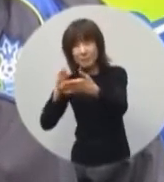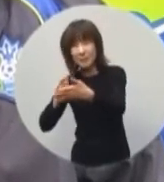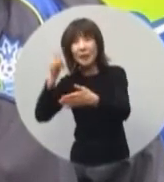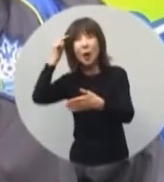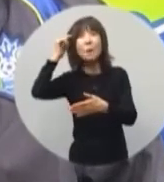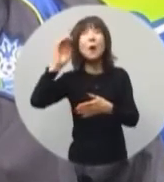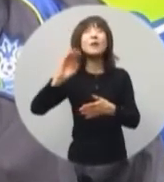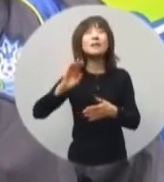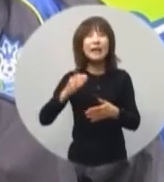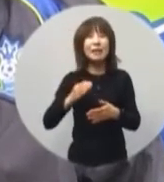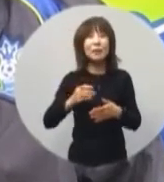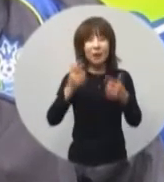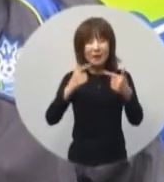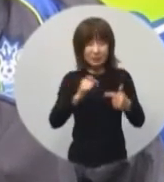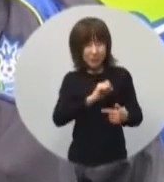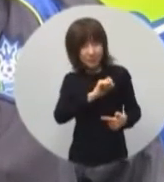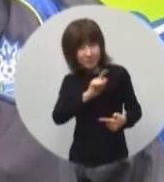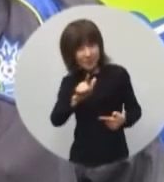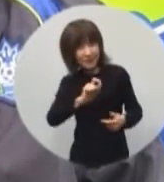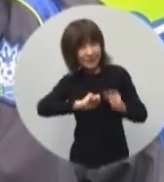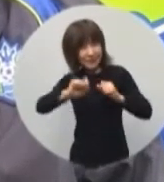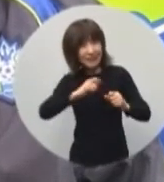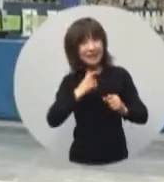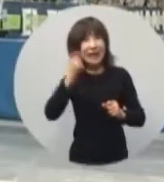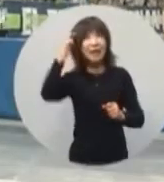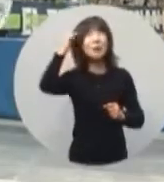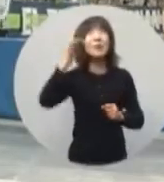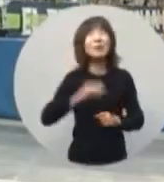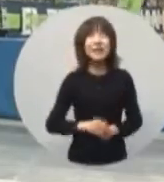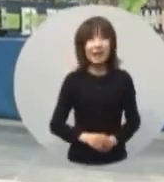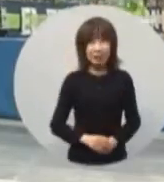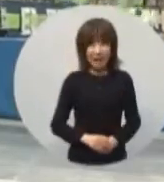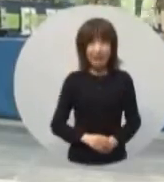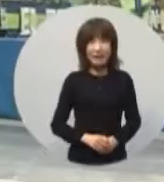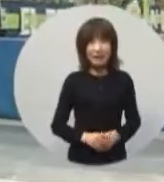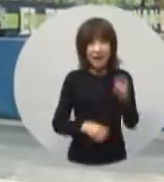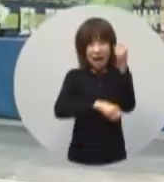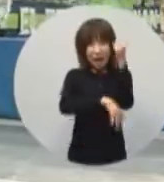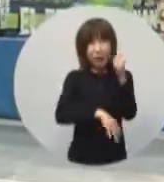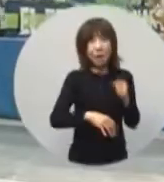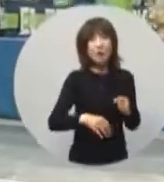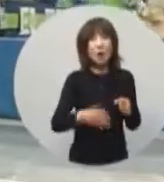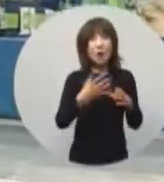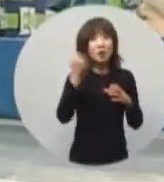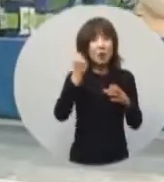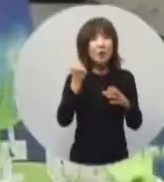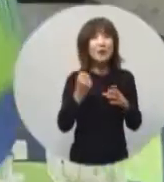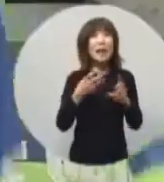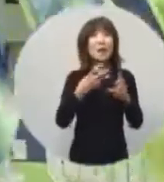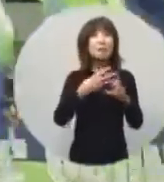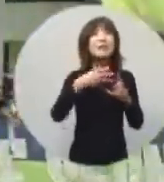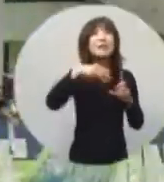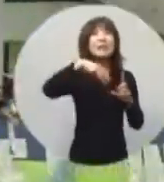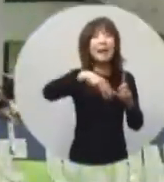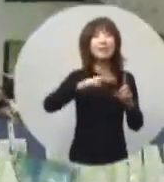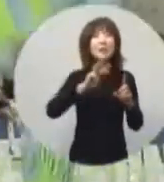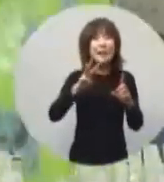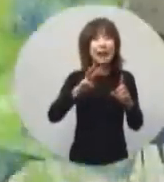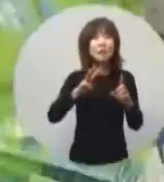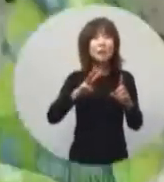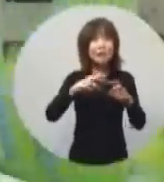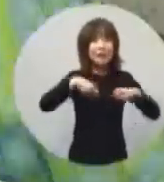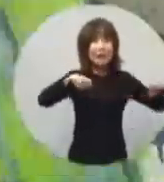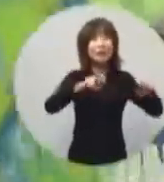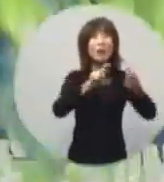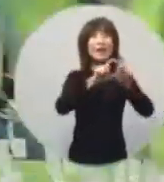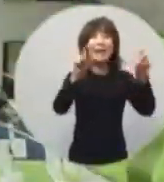いつも前向きにやっていきたいなと思ってます。はい、 続いてホームである湘南 BMW スタジアム平塚のサポー